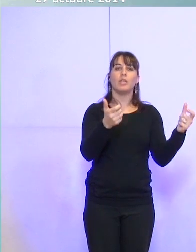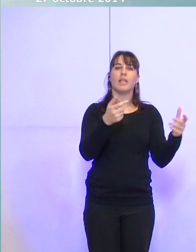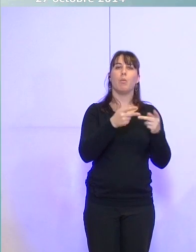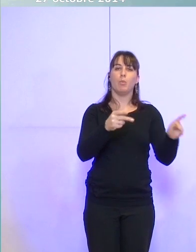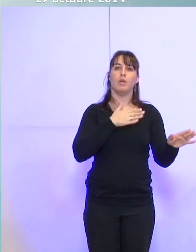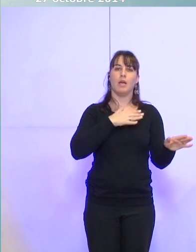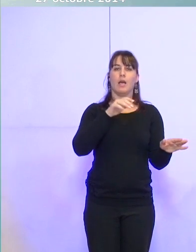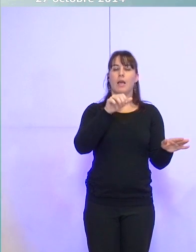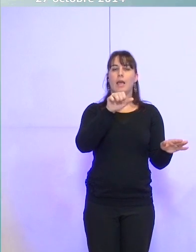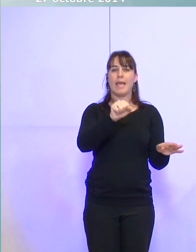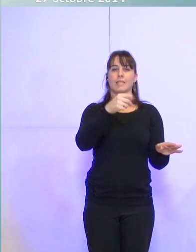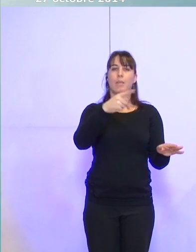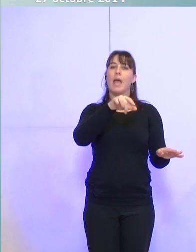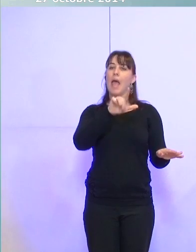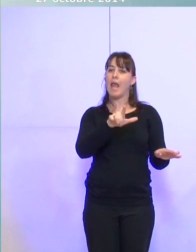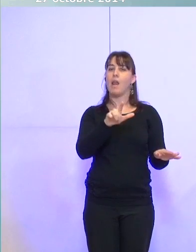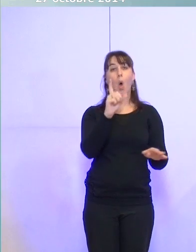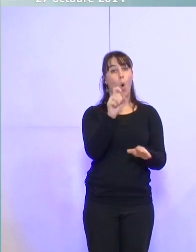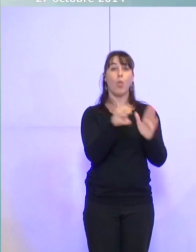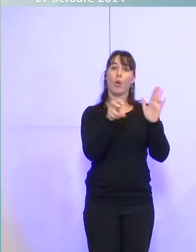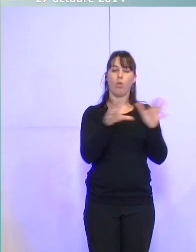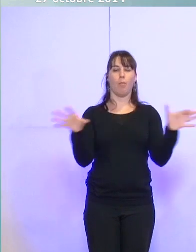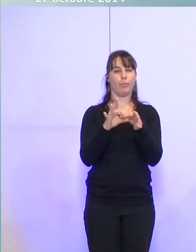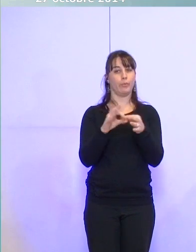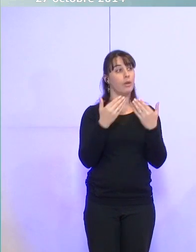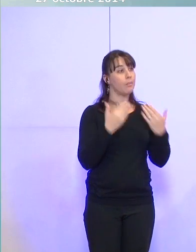la SPL Eau de Grenoble. Merci.